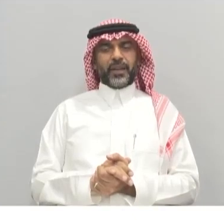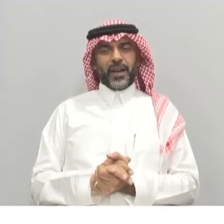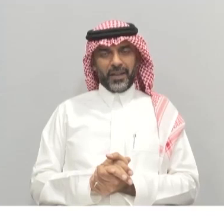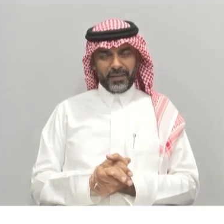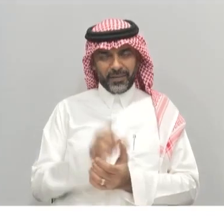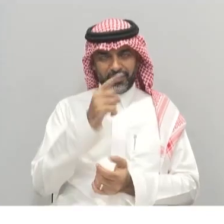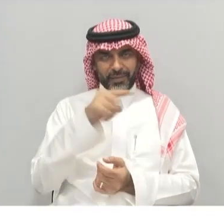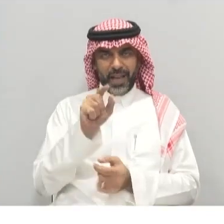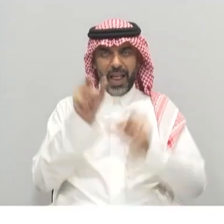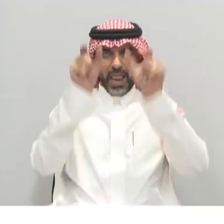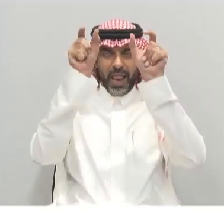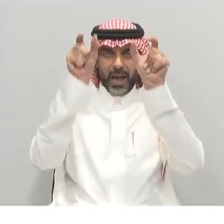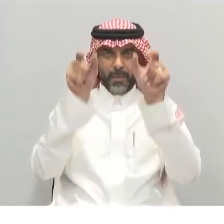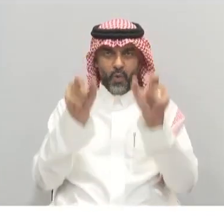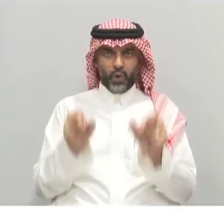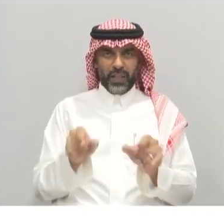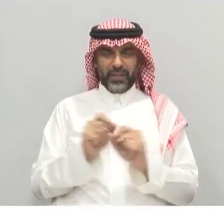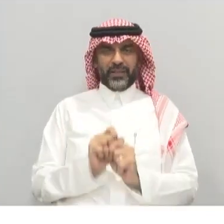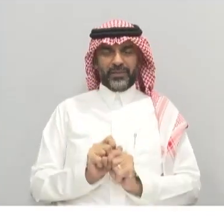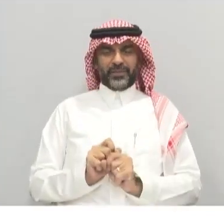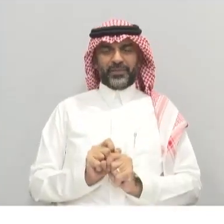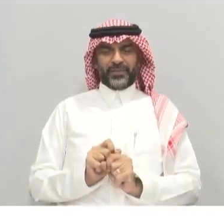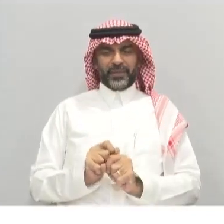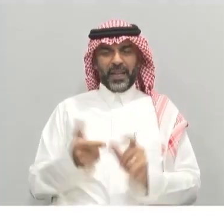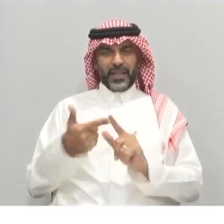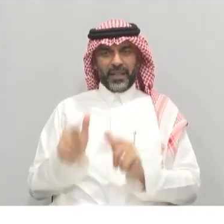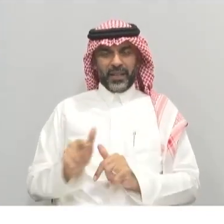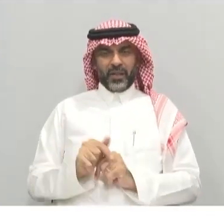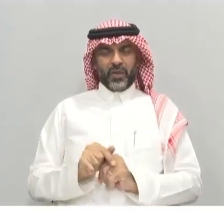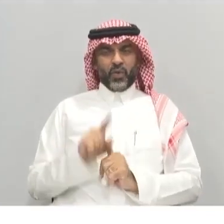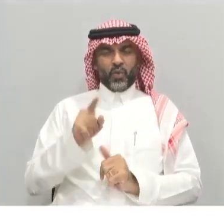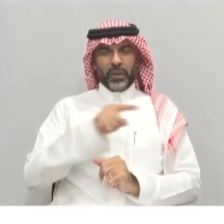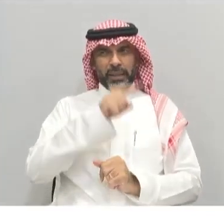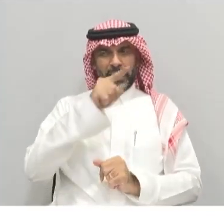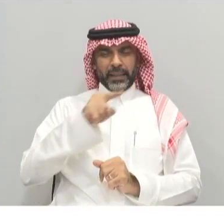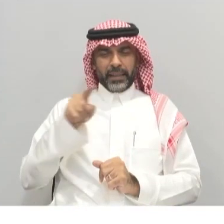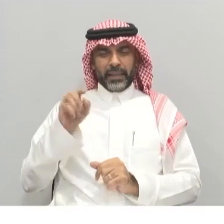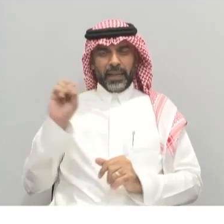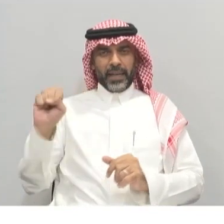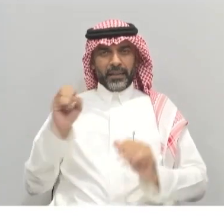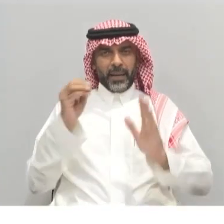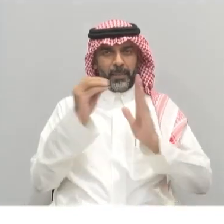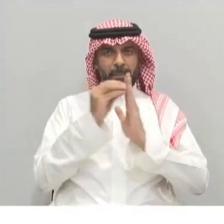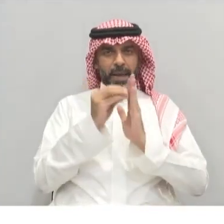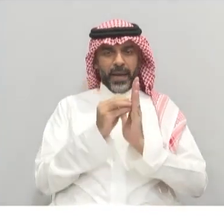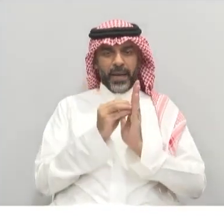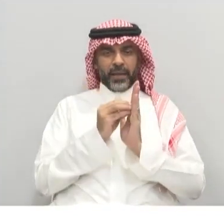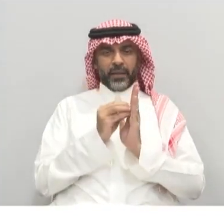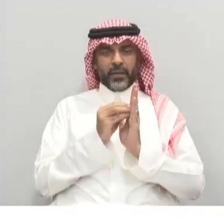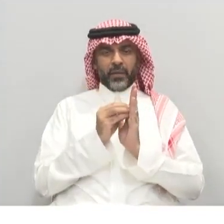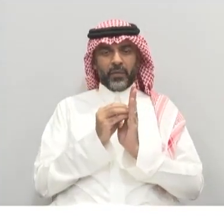احسنت هو المخطط العمودي العباره الثانيه تمثيل تخطيطي للبيانات التي